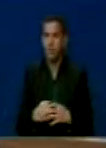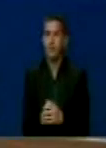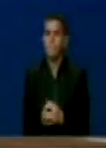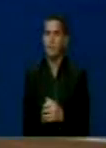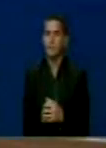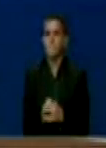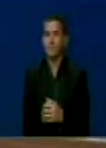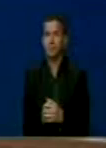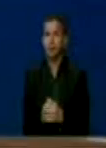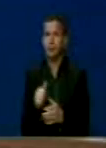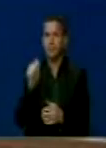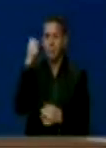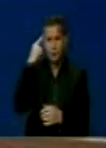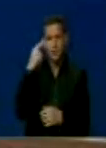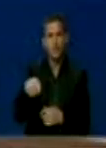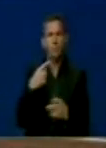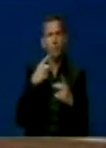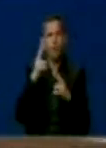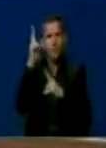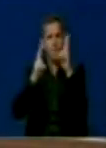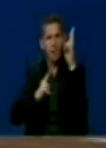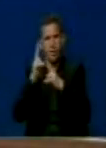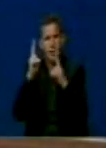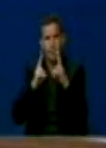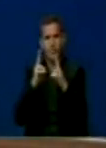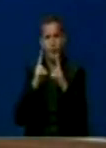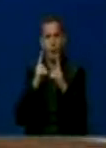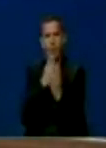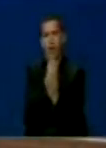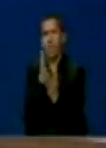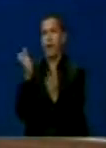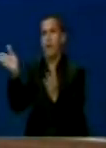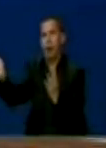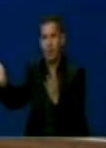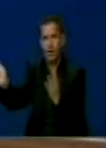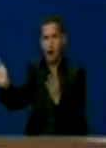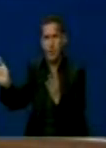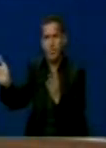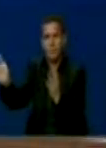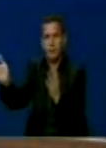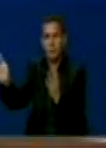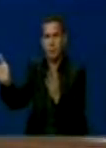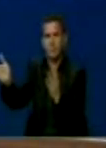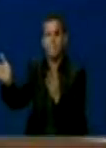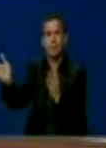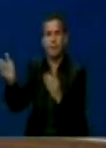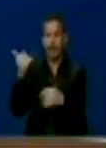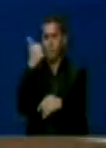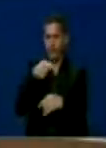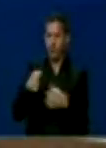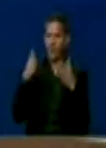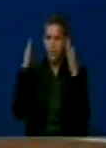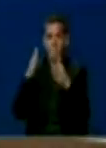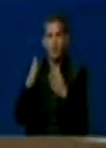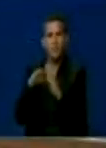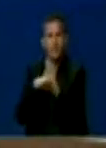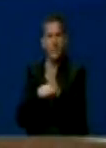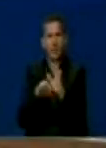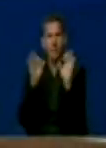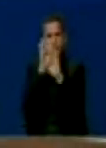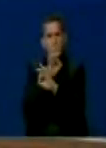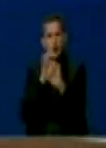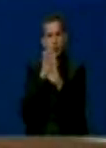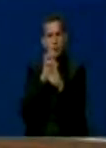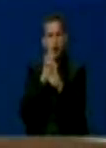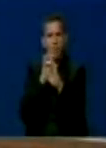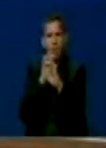Spali me ndaj që këtë debat tashmë qenë se mori hovin dhe u shëndruë në diska jashtë aspektit procedural dhe ligjor që kemë të diskutu,